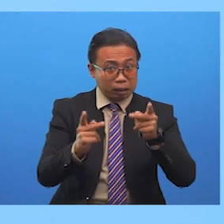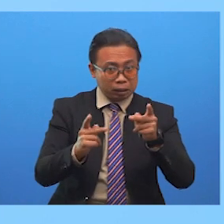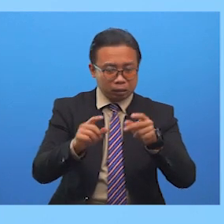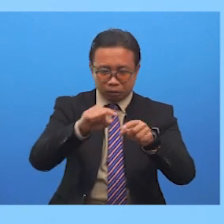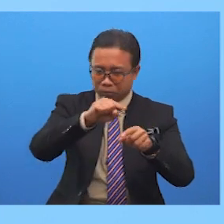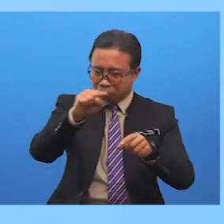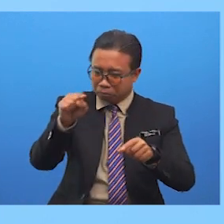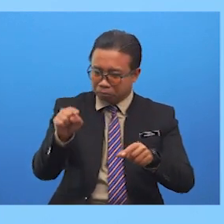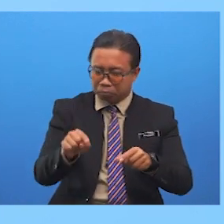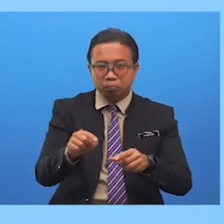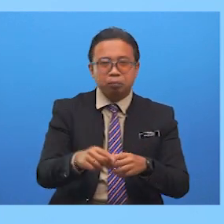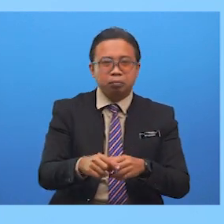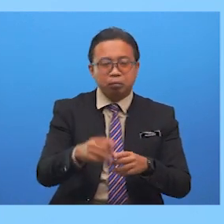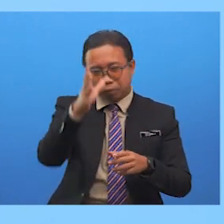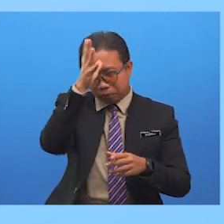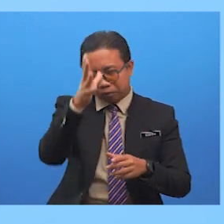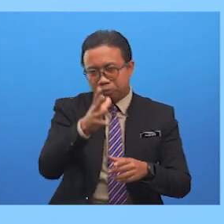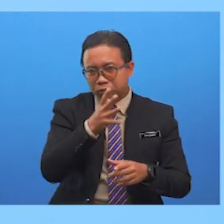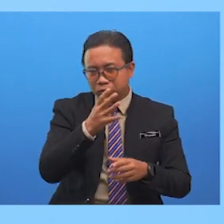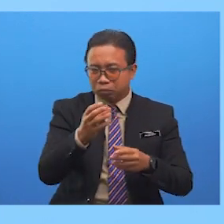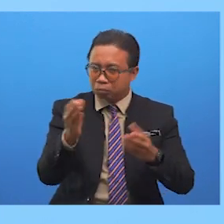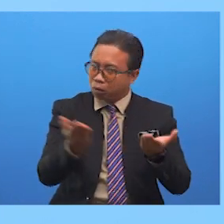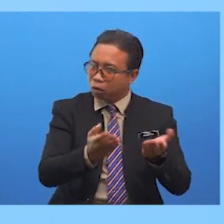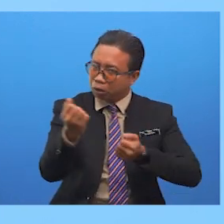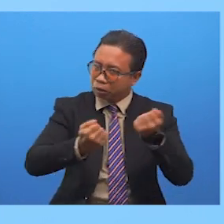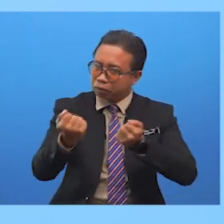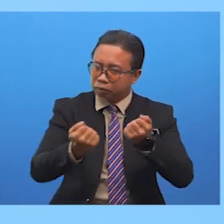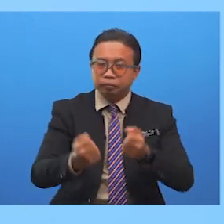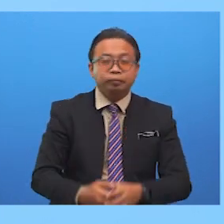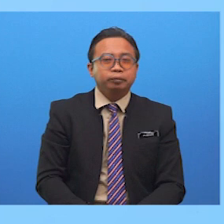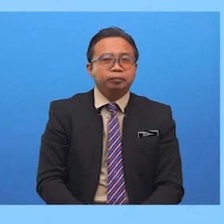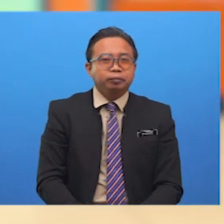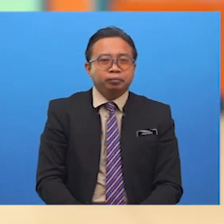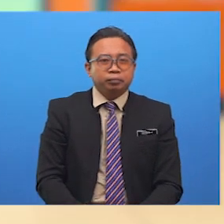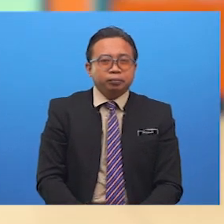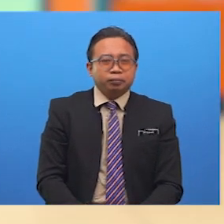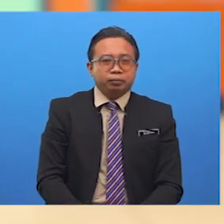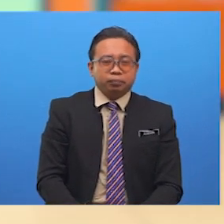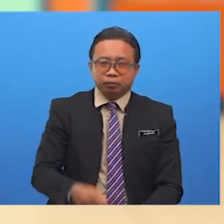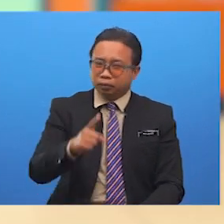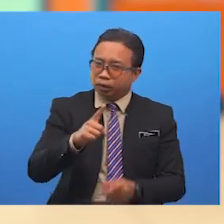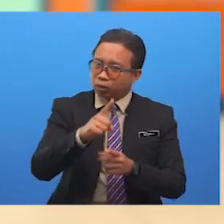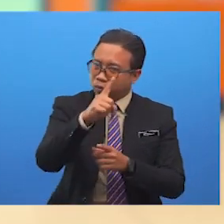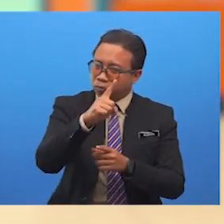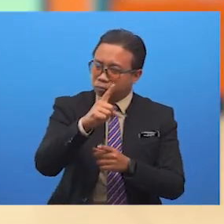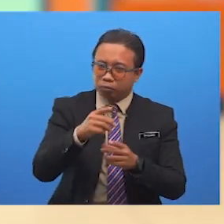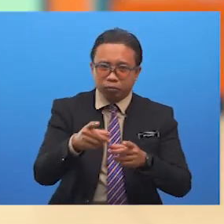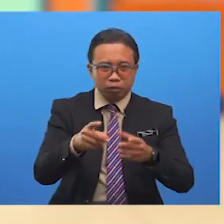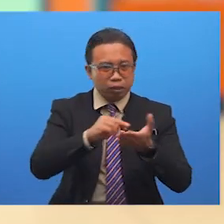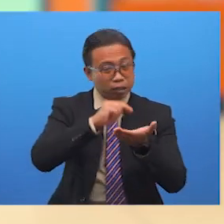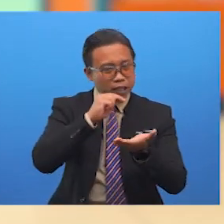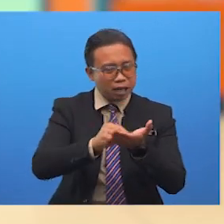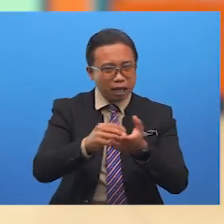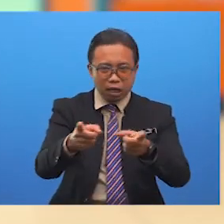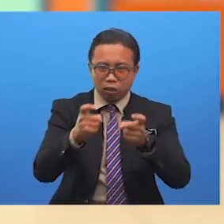Semar sebabnya atau Ibu murid-murid memandu kereta jarum yang menunjukkan nilai